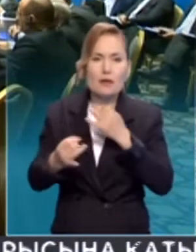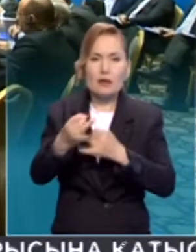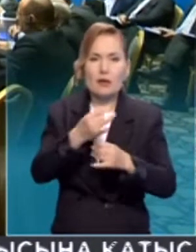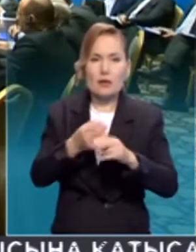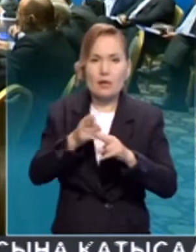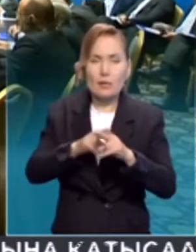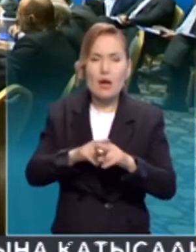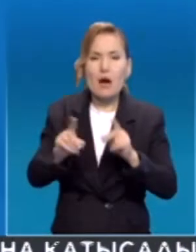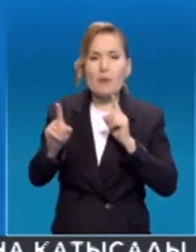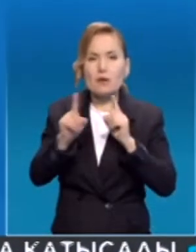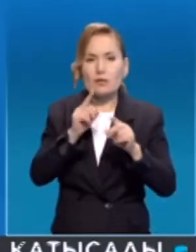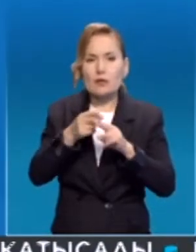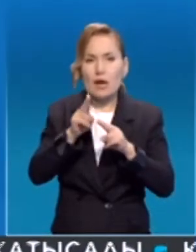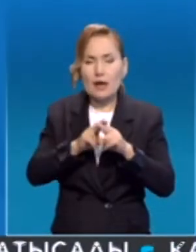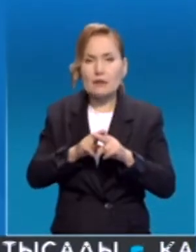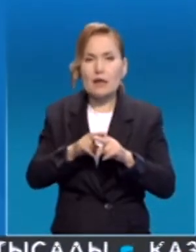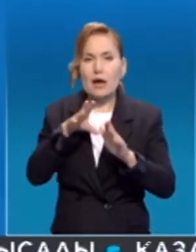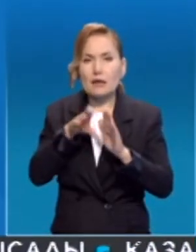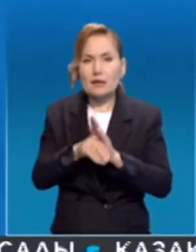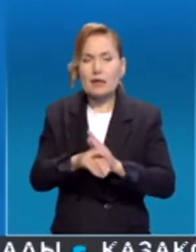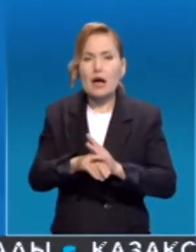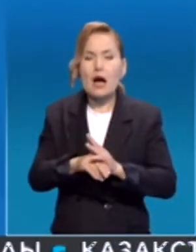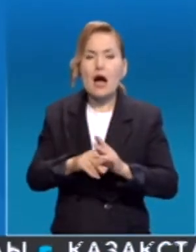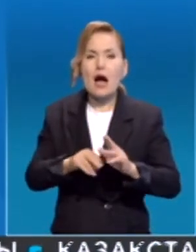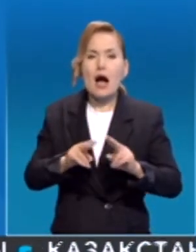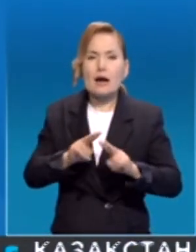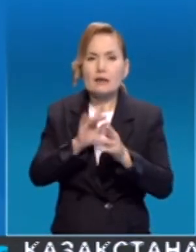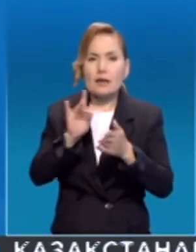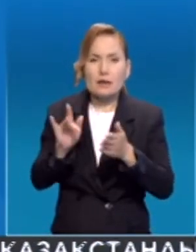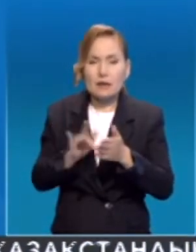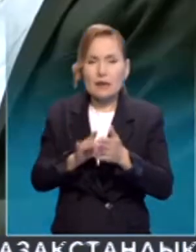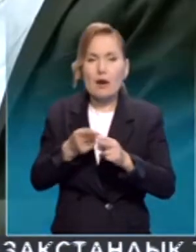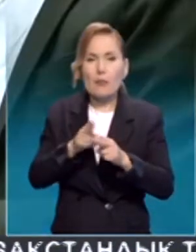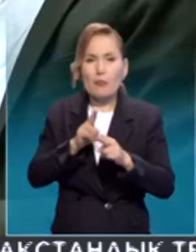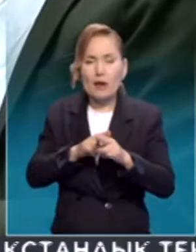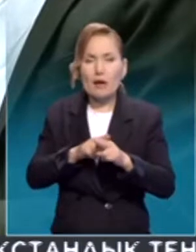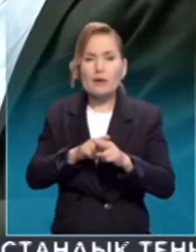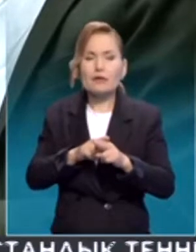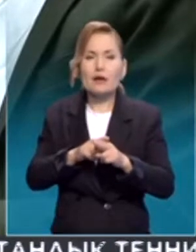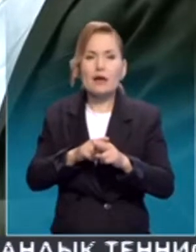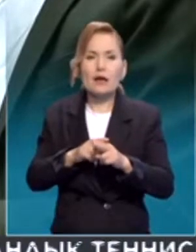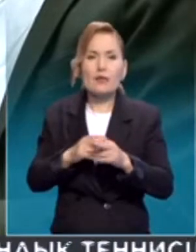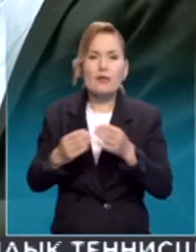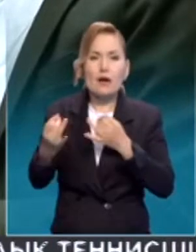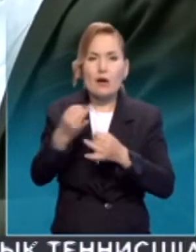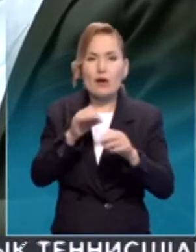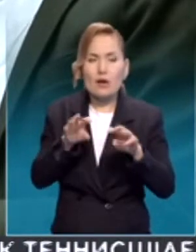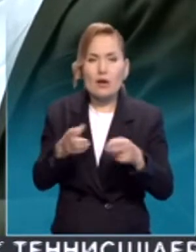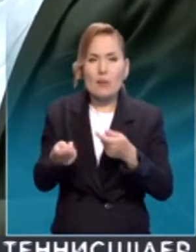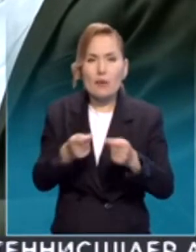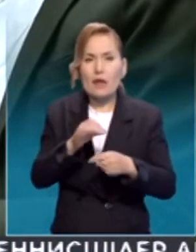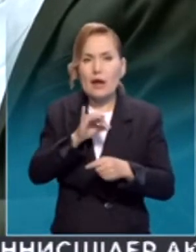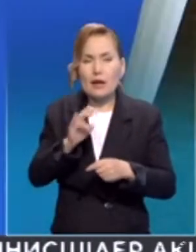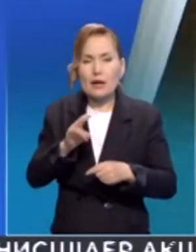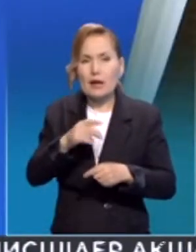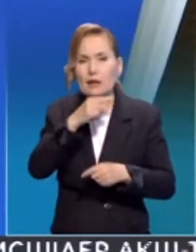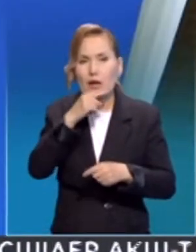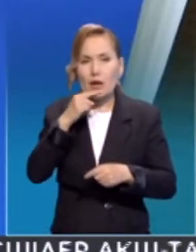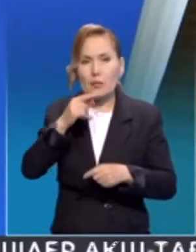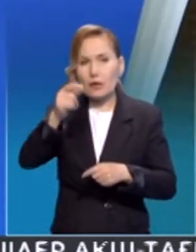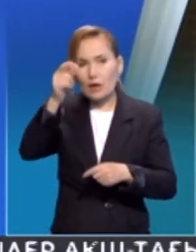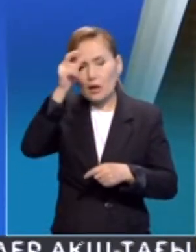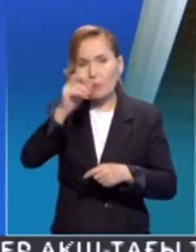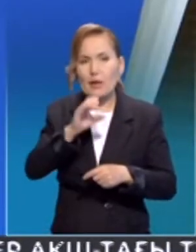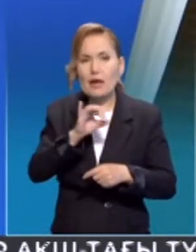баса назар аударды. Басқосулар аясында Астана процесінің кепілгер елдері бірлескен мәлімдеме жасады. Иран, Ресей және Түркия